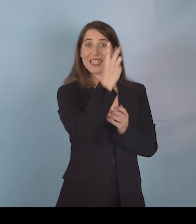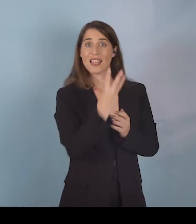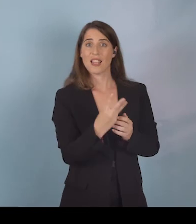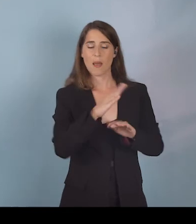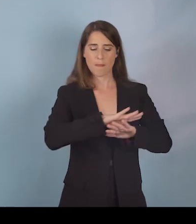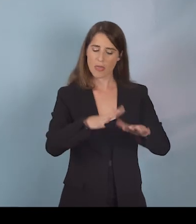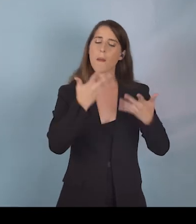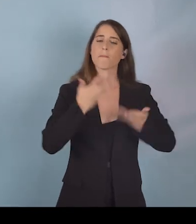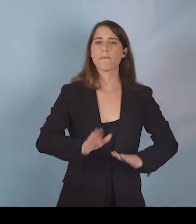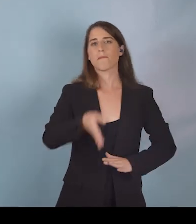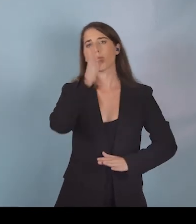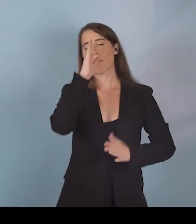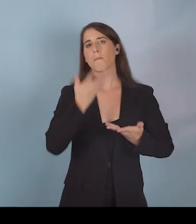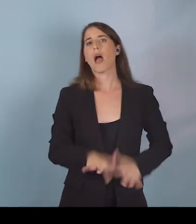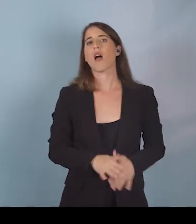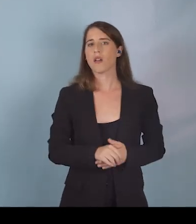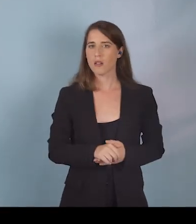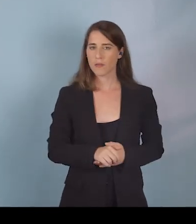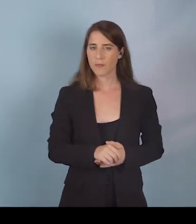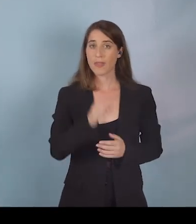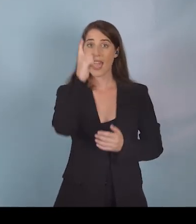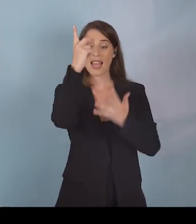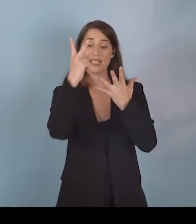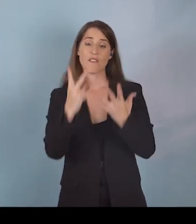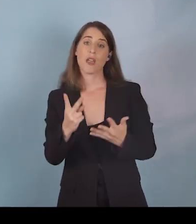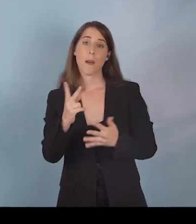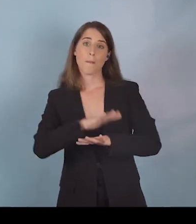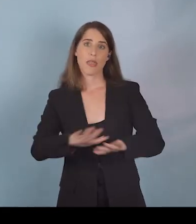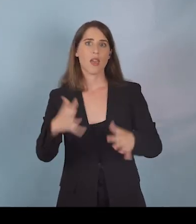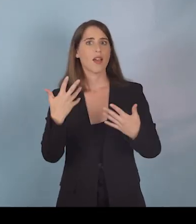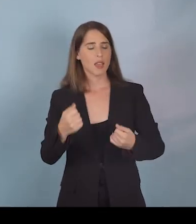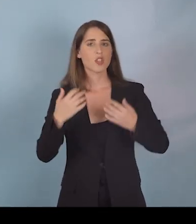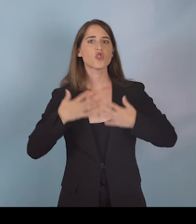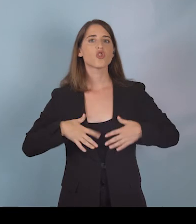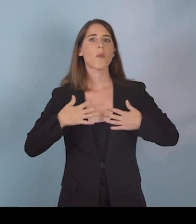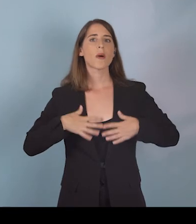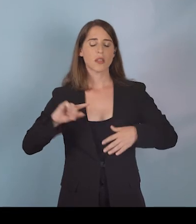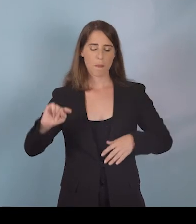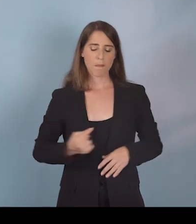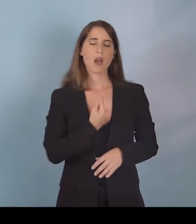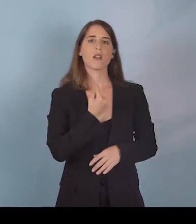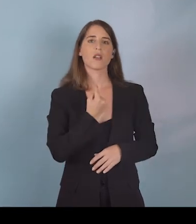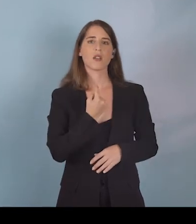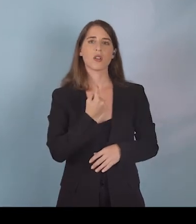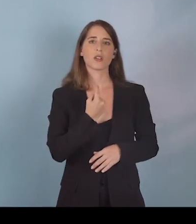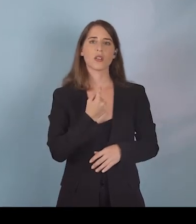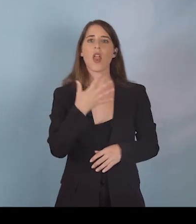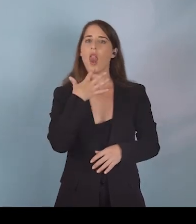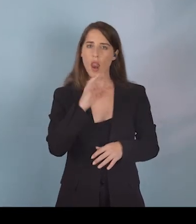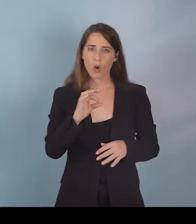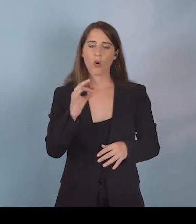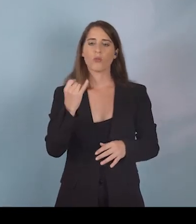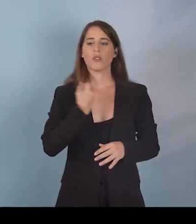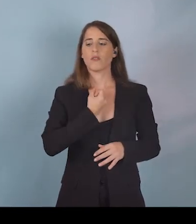όσον αφορά το σεξουαλικό προσανατολισμό. Ένα στα τρία παιδιά έχει δεχτεί κάποια μορφή αυτής. Επίσης, ένα στα επτά παιδιά έχει δεχτεί